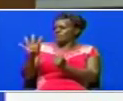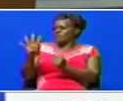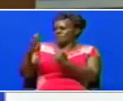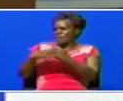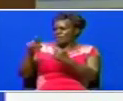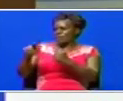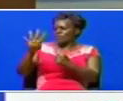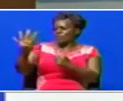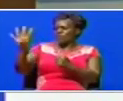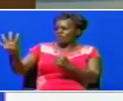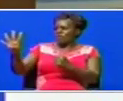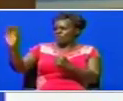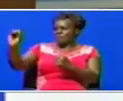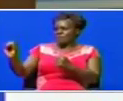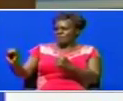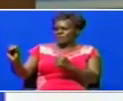49.44%.